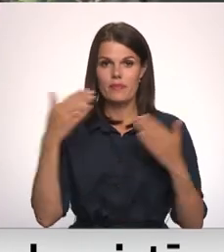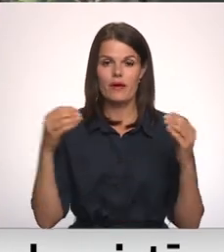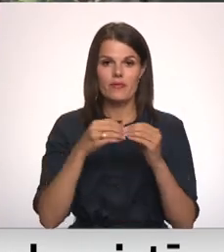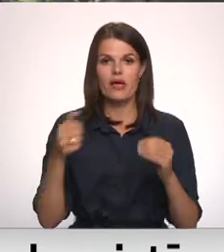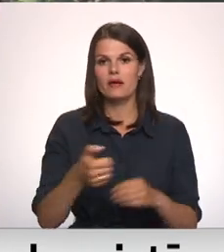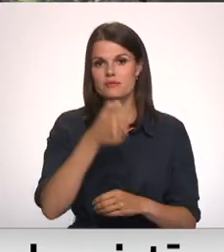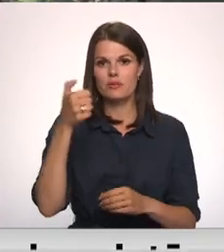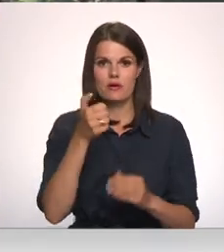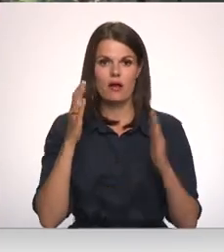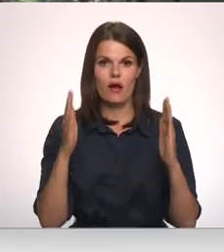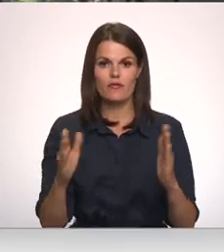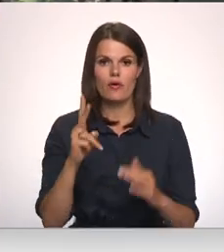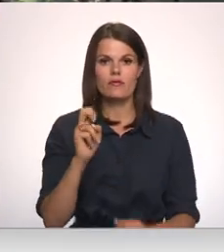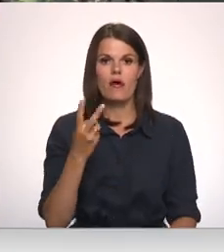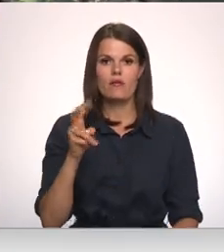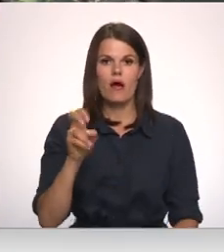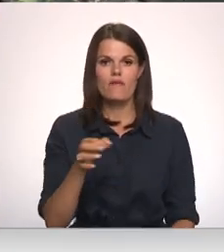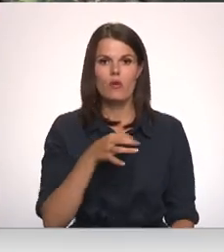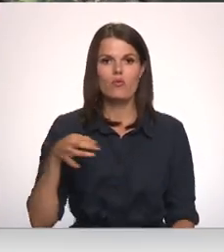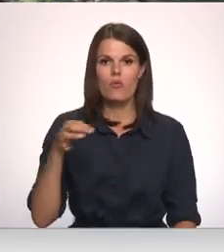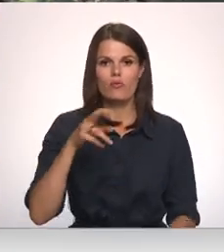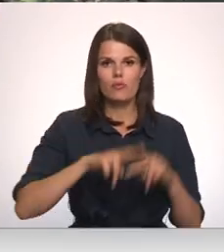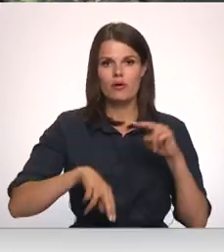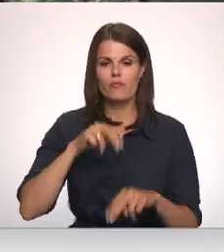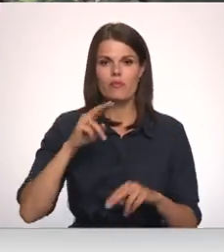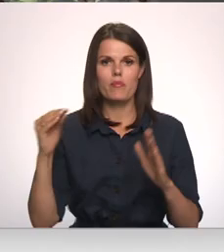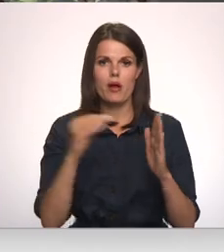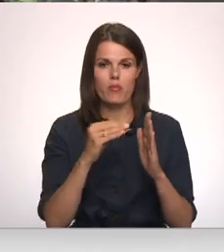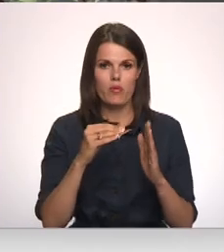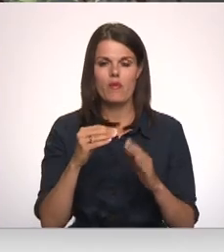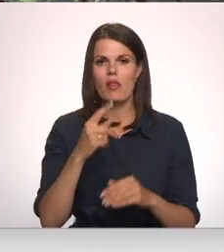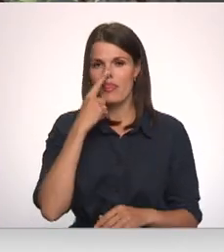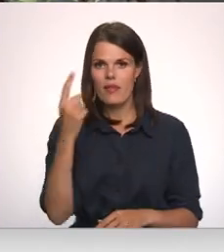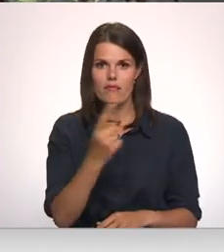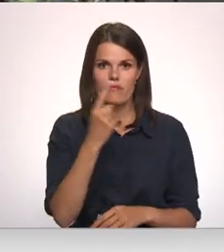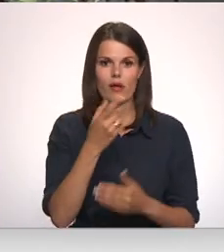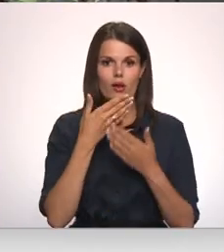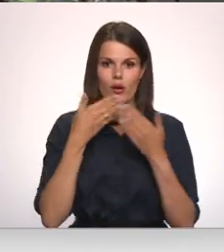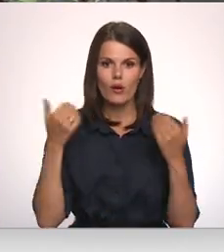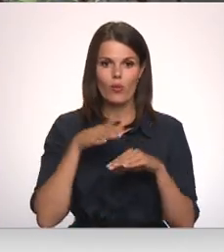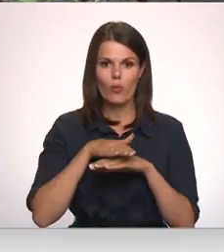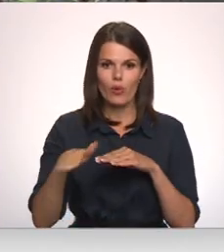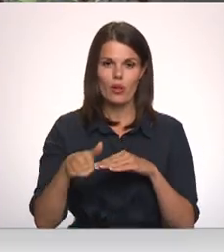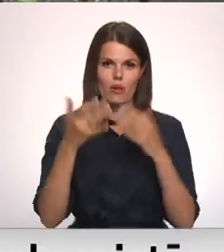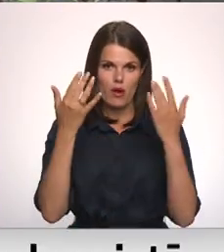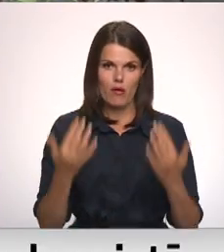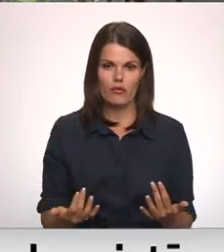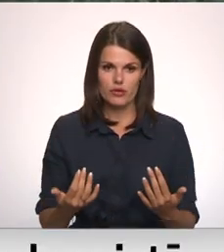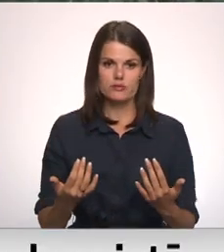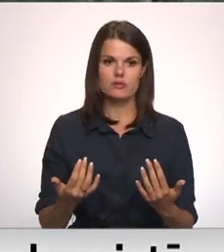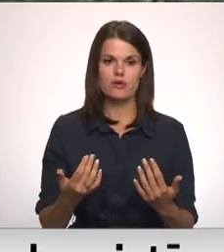10 gados Ķekavas novadā būvētās piebūves neviena nav pilnībā